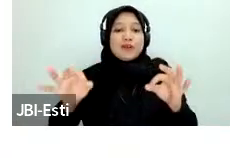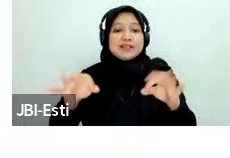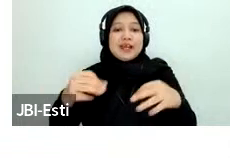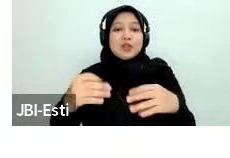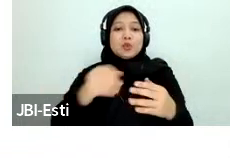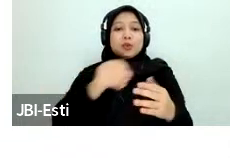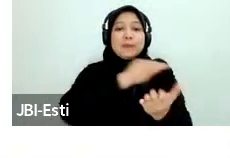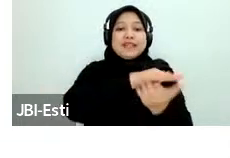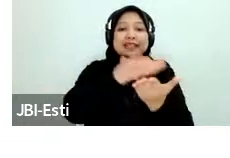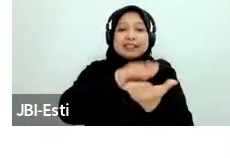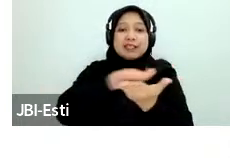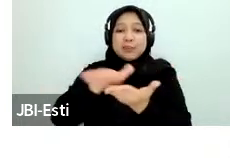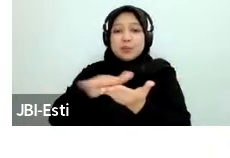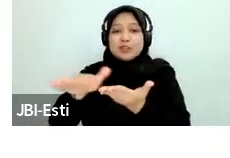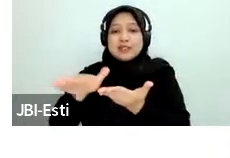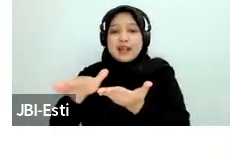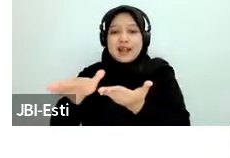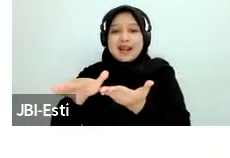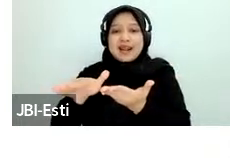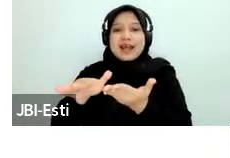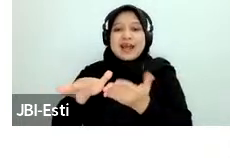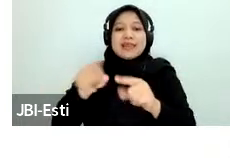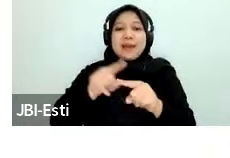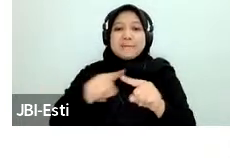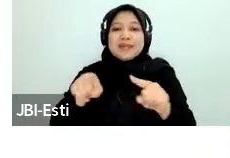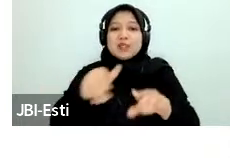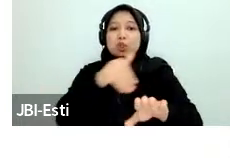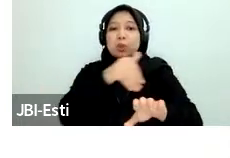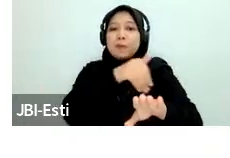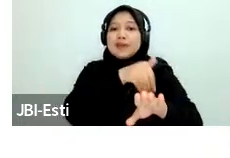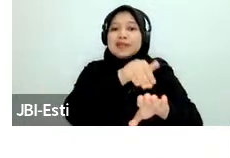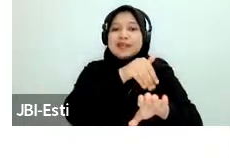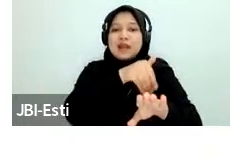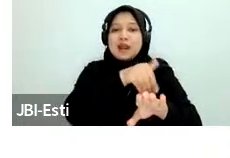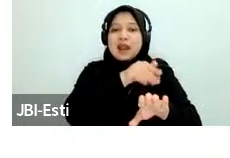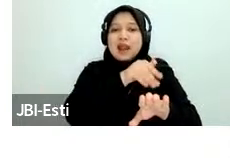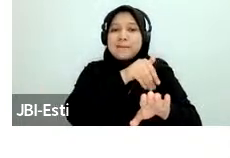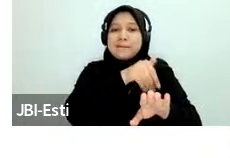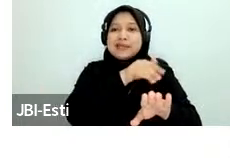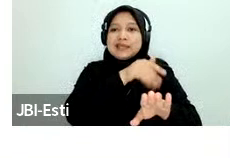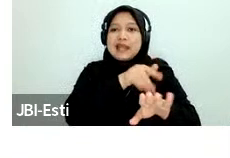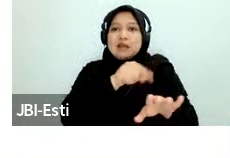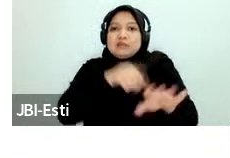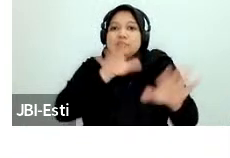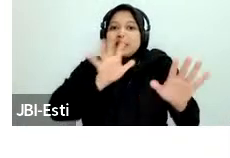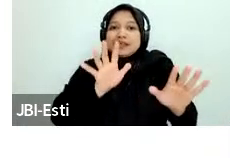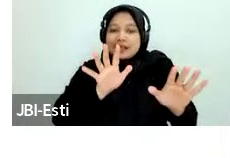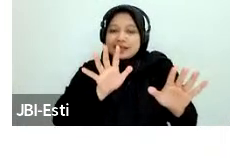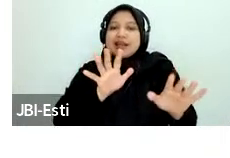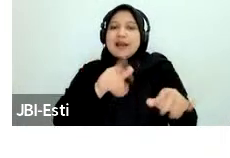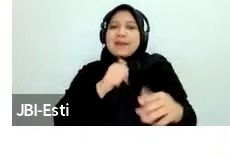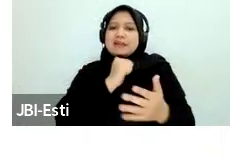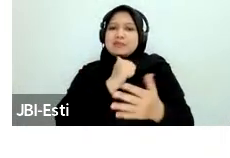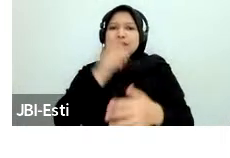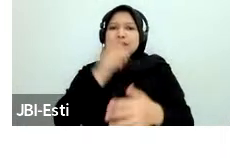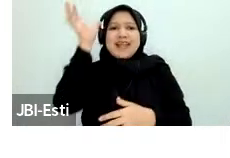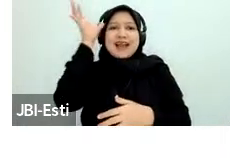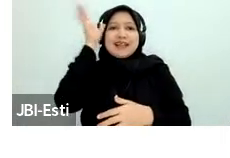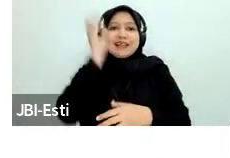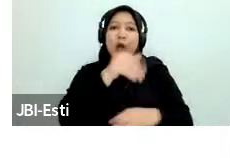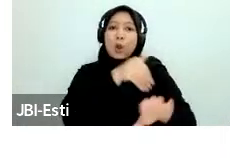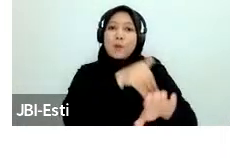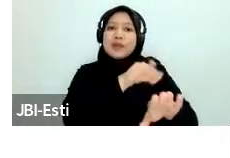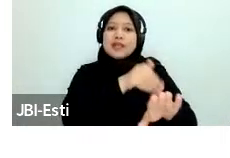tapi tidak sengaja dalam hal menghina jadi orang tidak tahu bahwa itu maksudnya menghina pada di cuma kritik itu misalnya